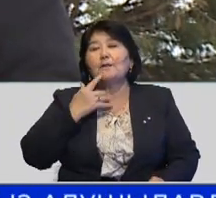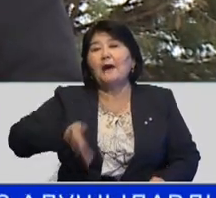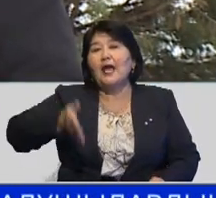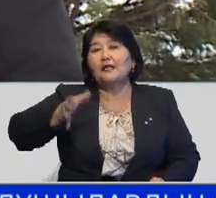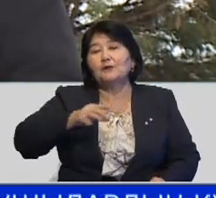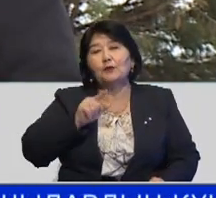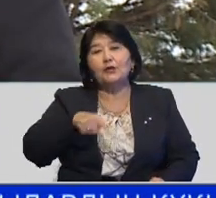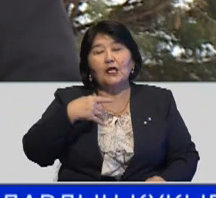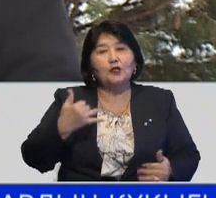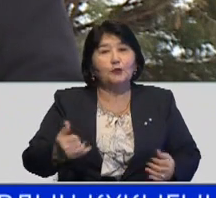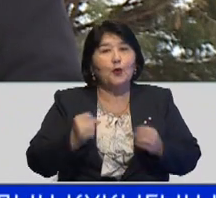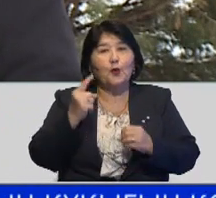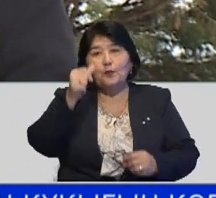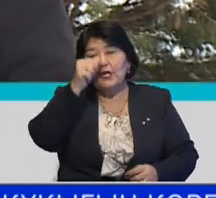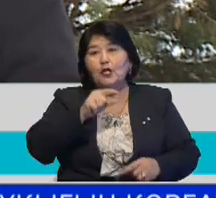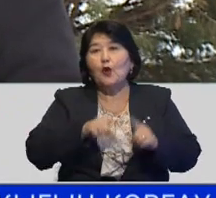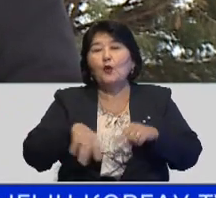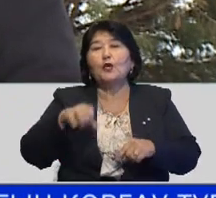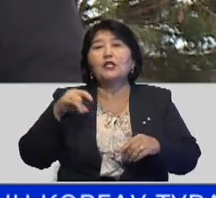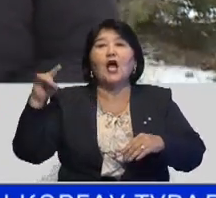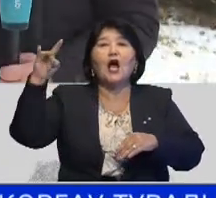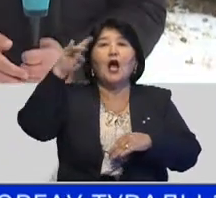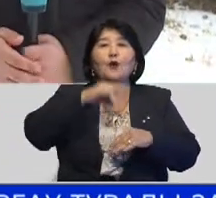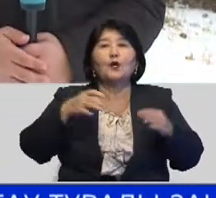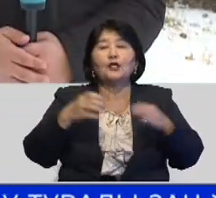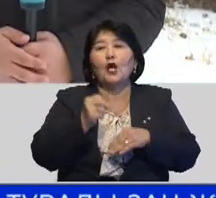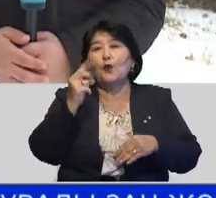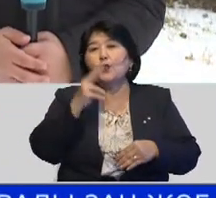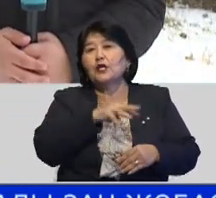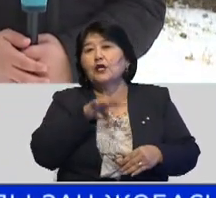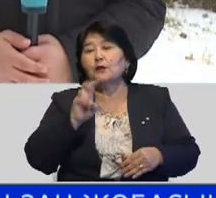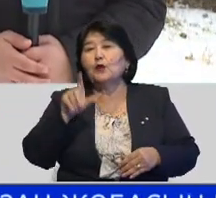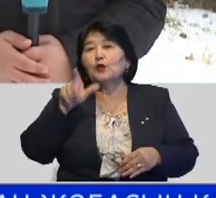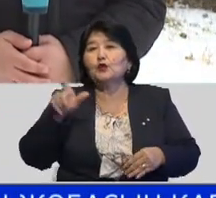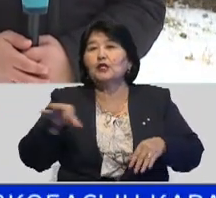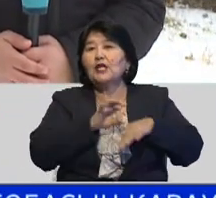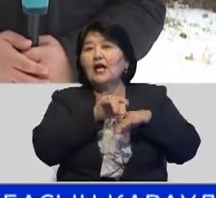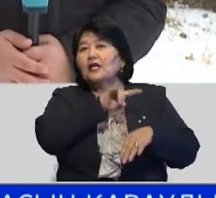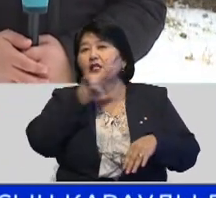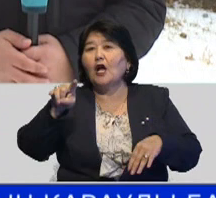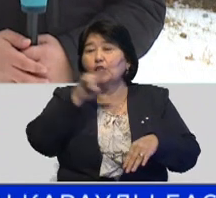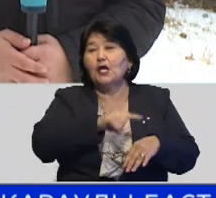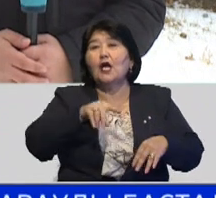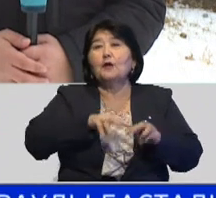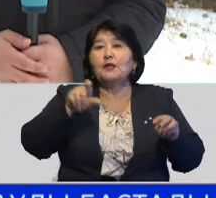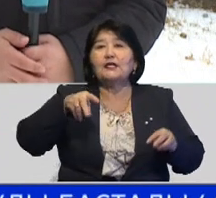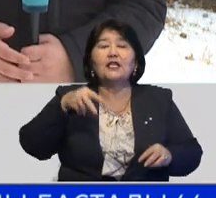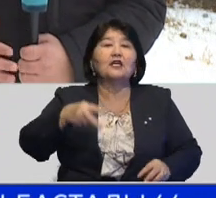Оның айтуынша, биылғы 11 айда отандық әуе компаниялары 12 миллионнан аса жолаушы тасымалдаған. Министр